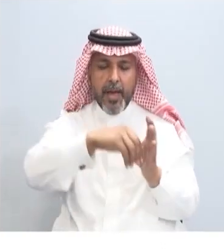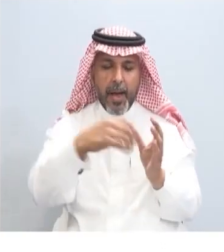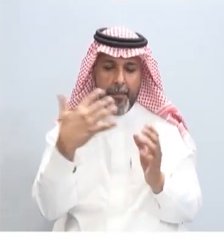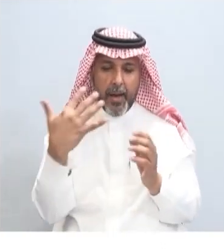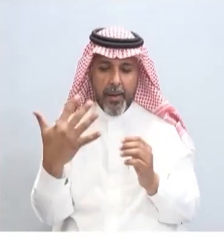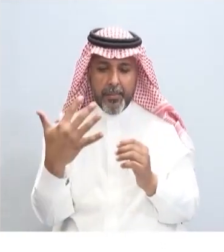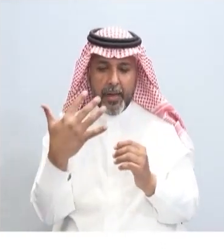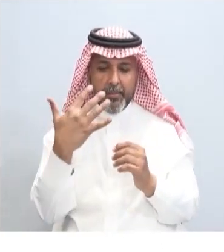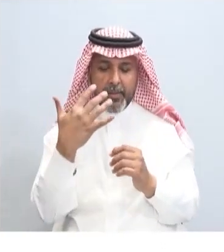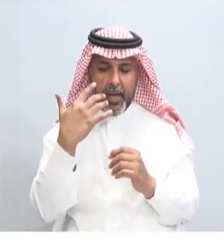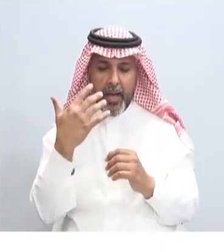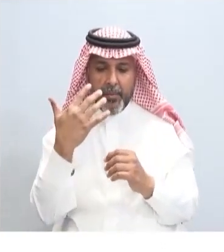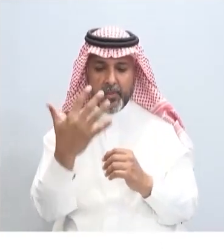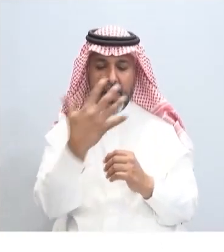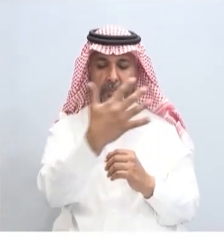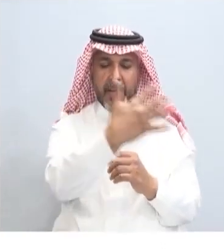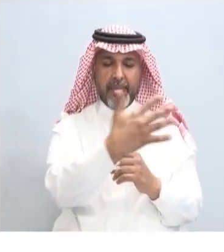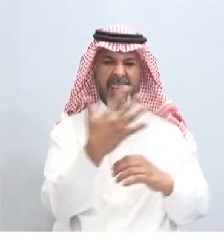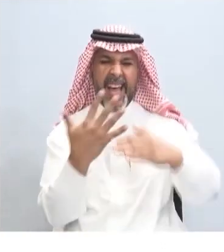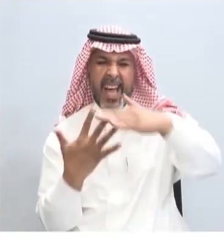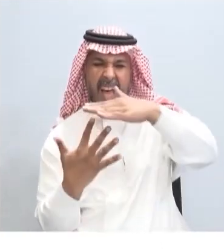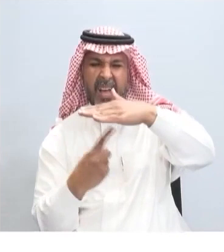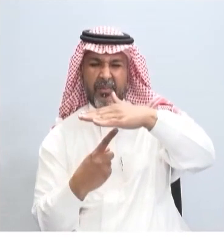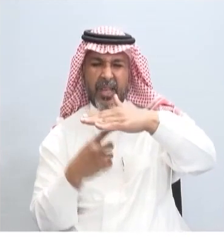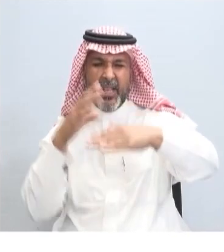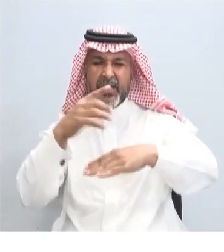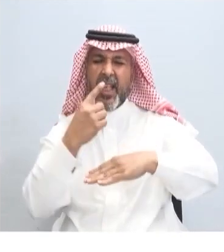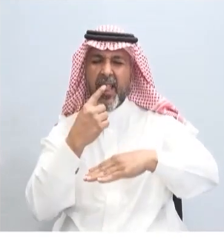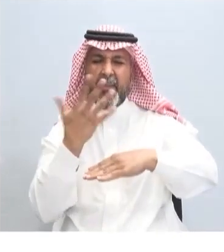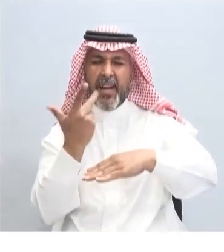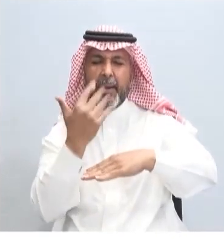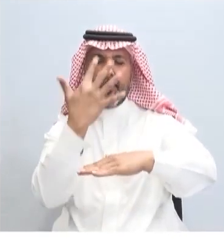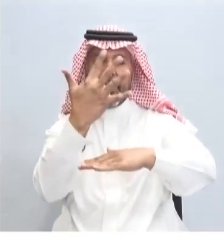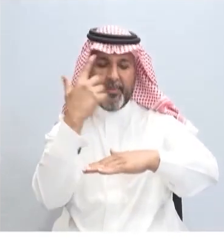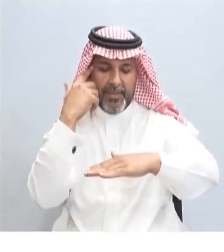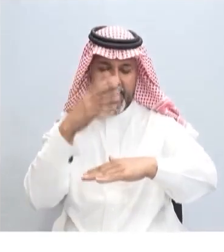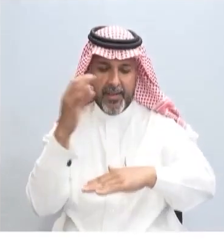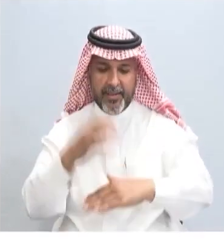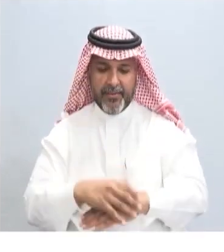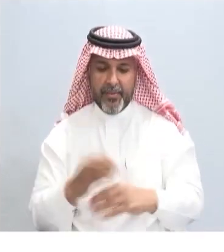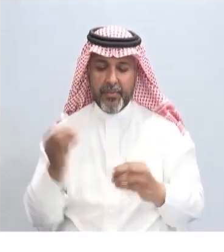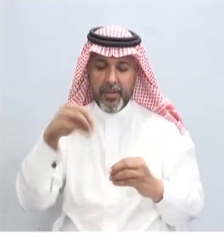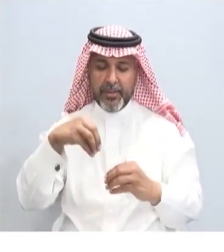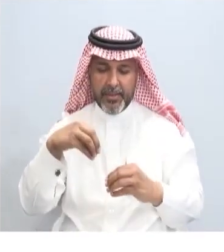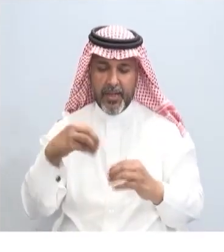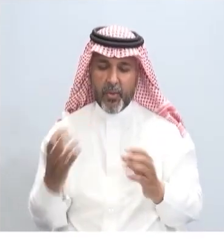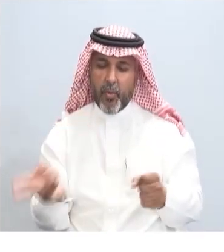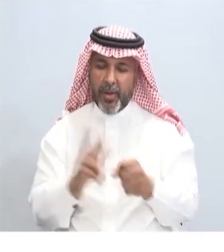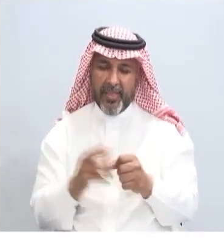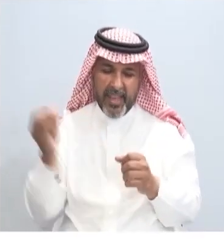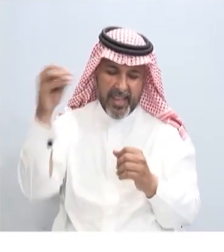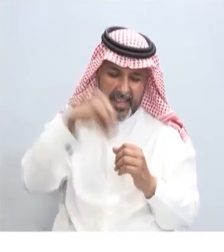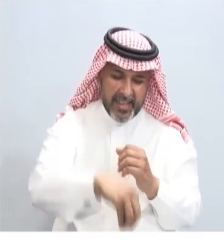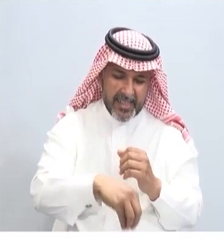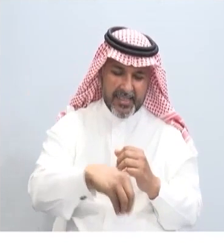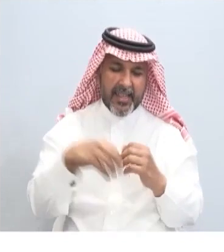اصل 15 بطاقه ولما رجعتها برضه ظلت خمسه من اصل 15 يعني ممكن انت بالتبسيط